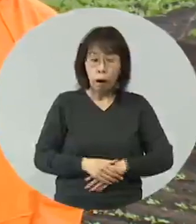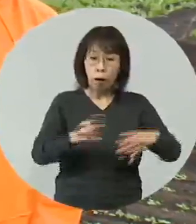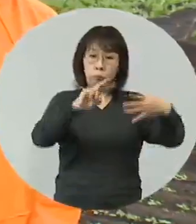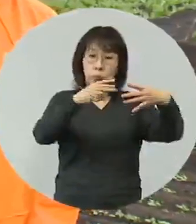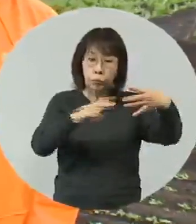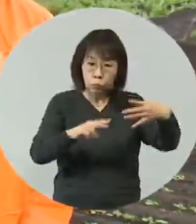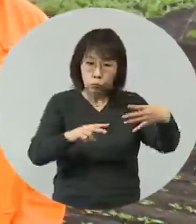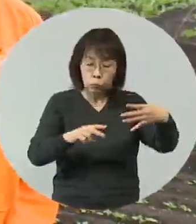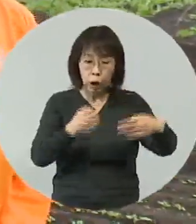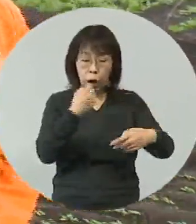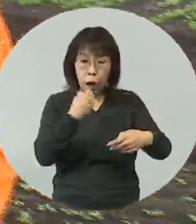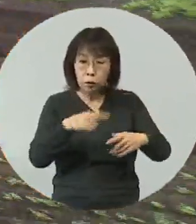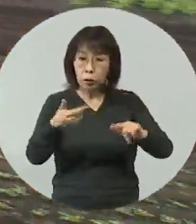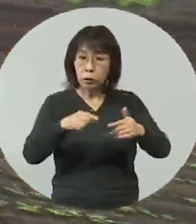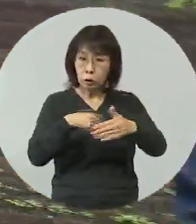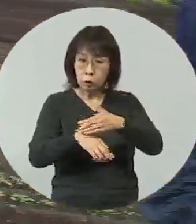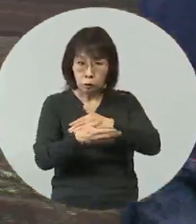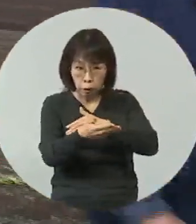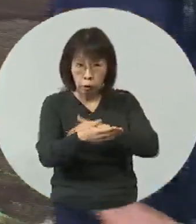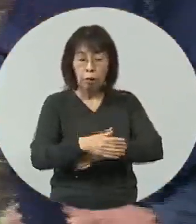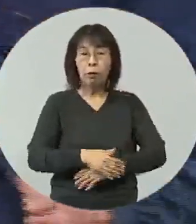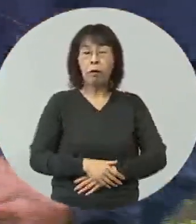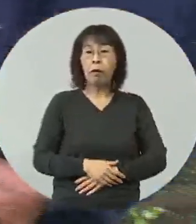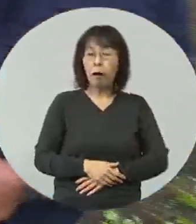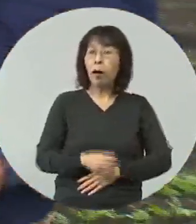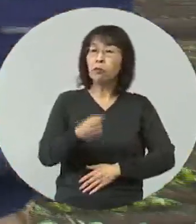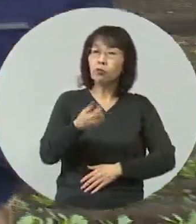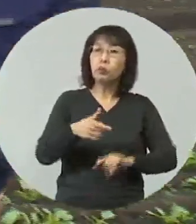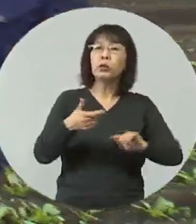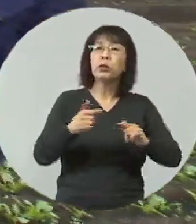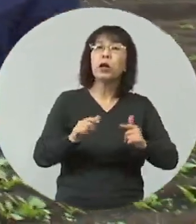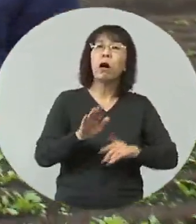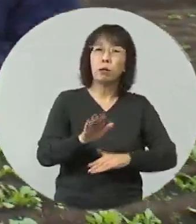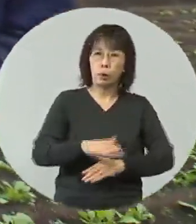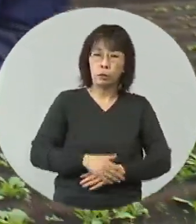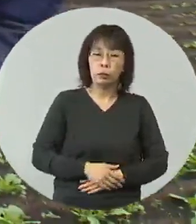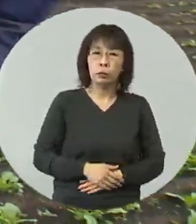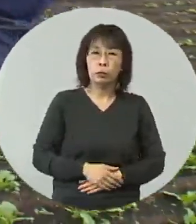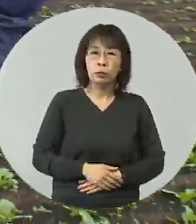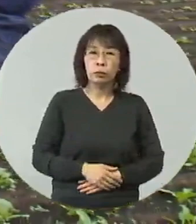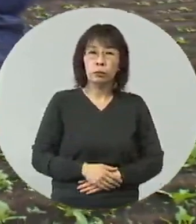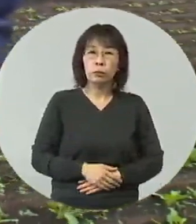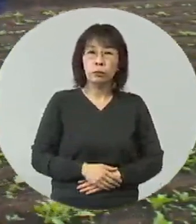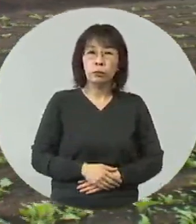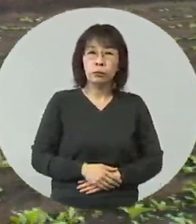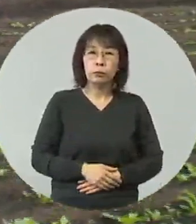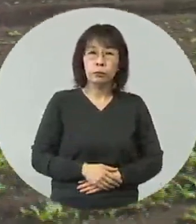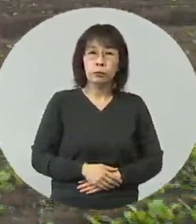味が違うということですか。 若干違いますね。で、